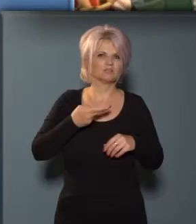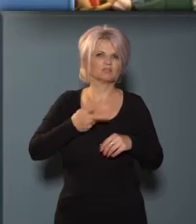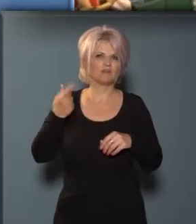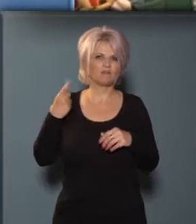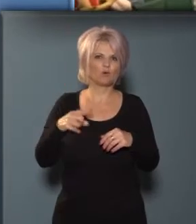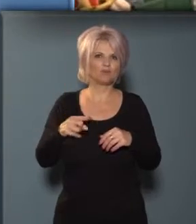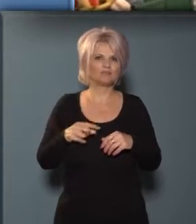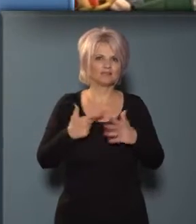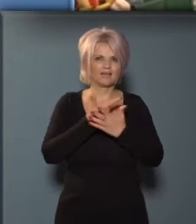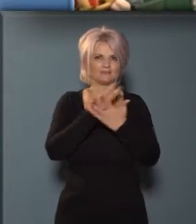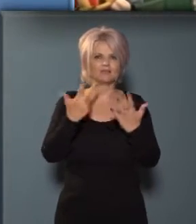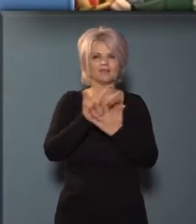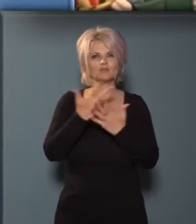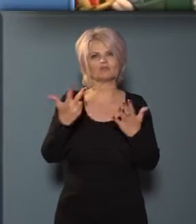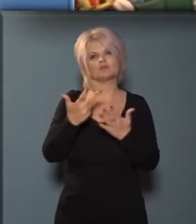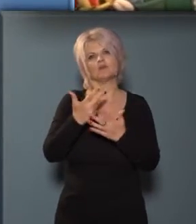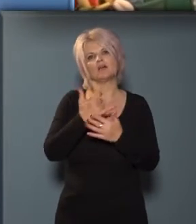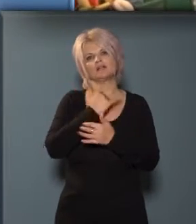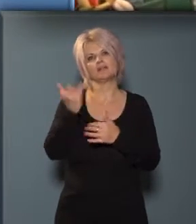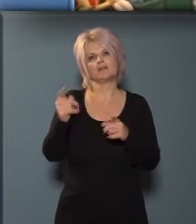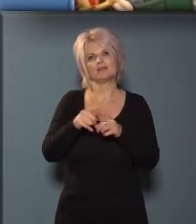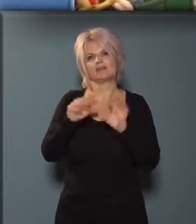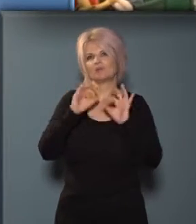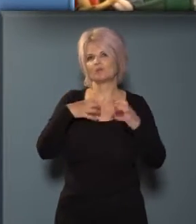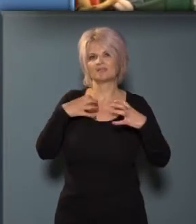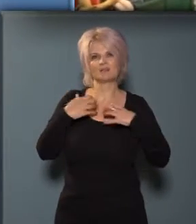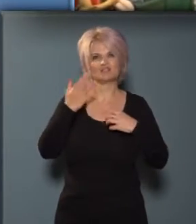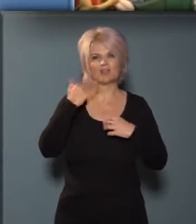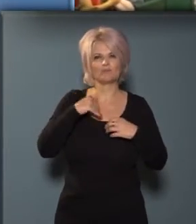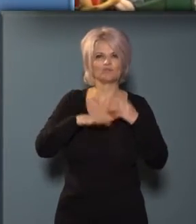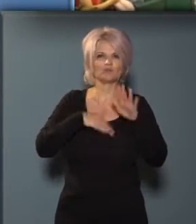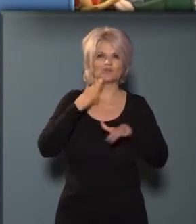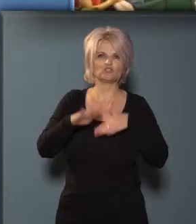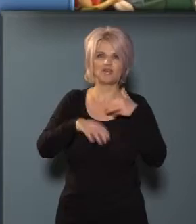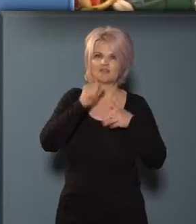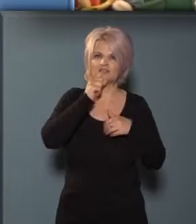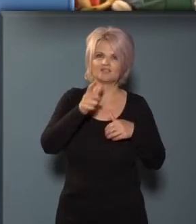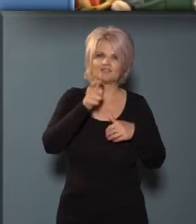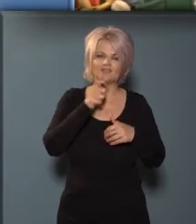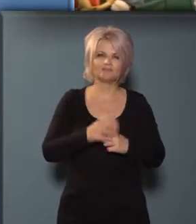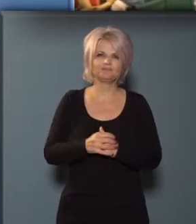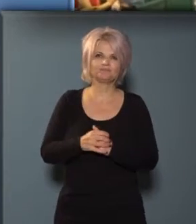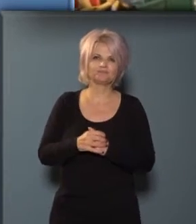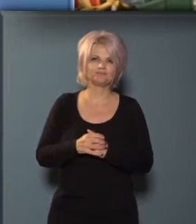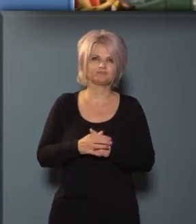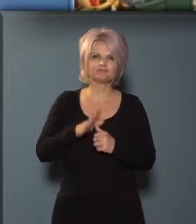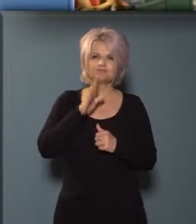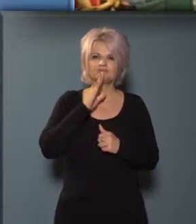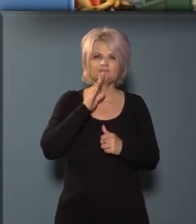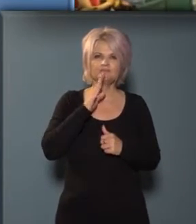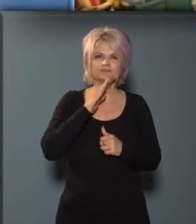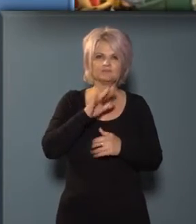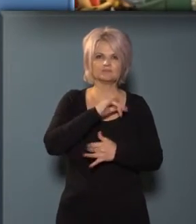mert 70-80 éve nem volt ilyen jó szereplése a Soroksár SC-nek. Egyébként